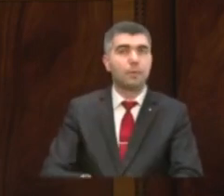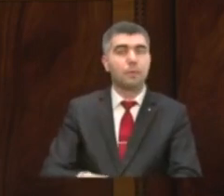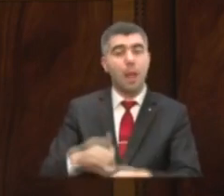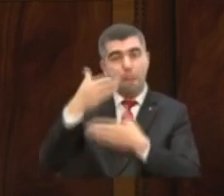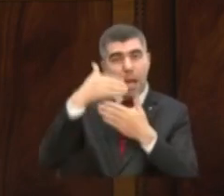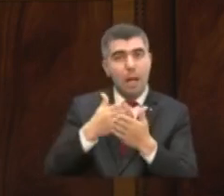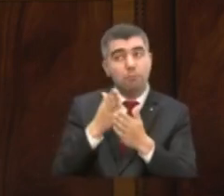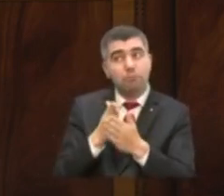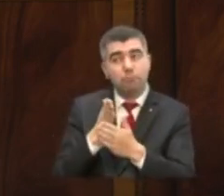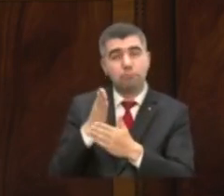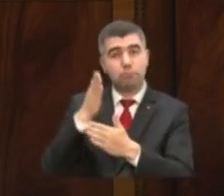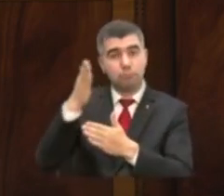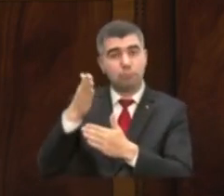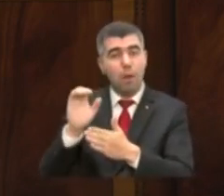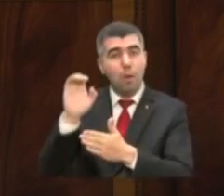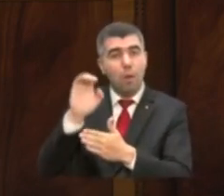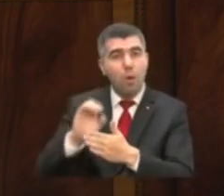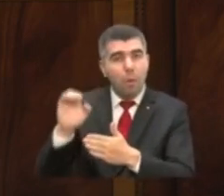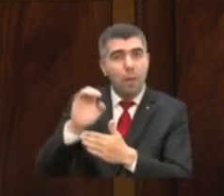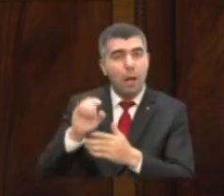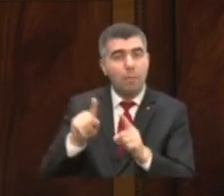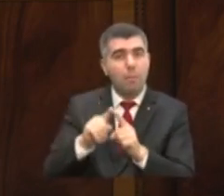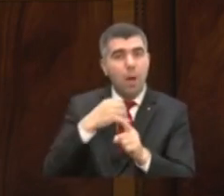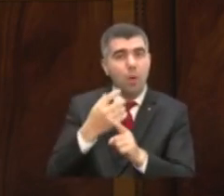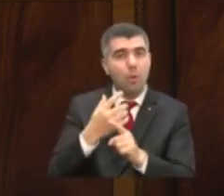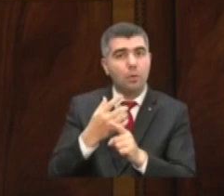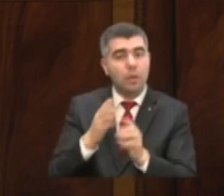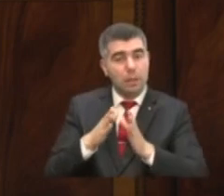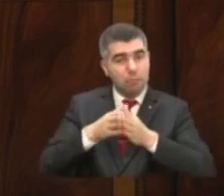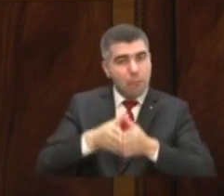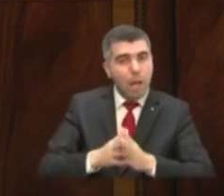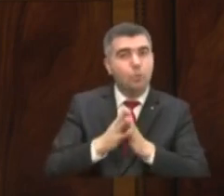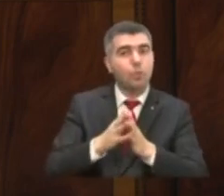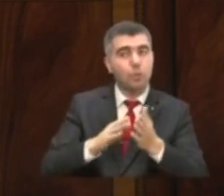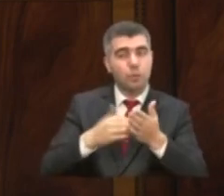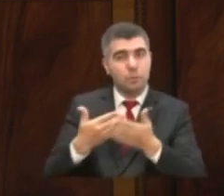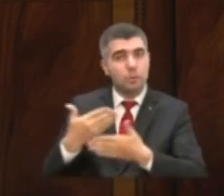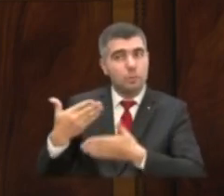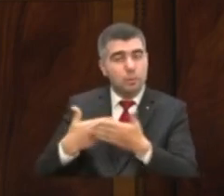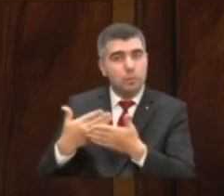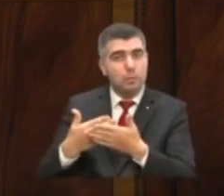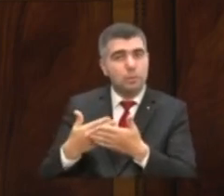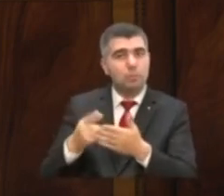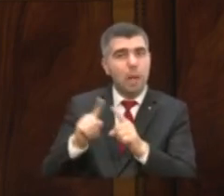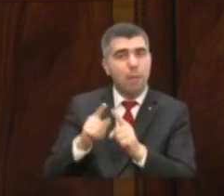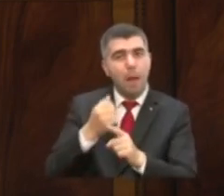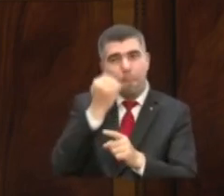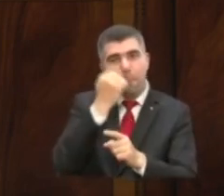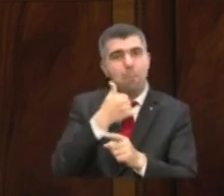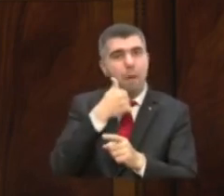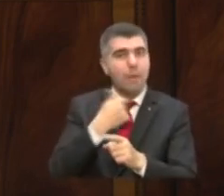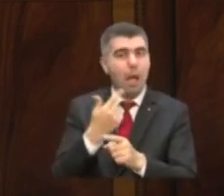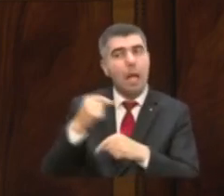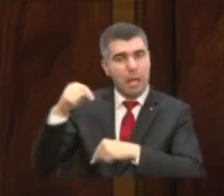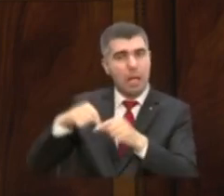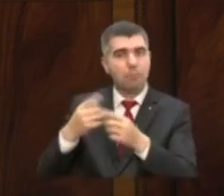هذا المجال لا بد من مكافحة تهريب المهاجرين والاتجار بالبشر وشبكات هذه الاتجار. ومن